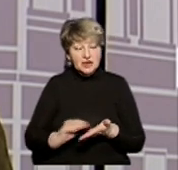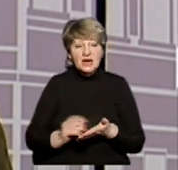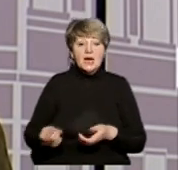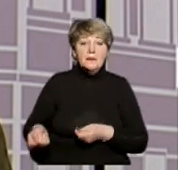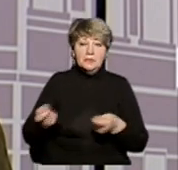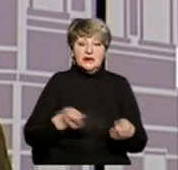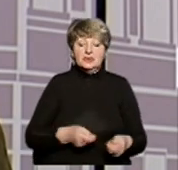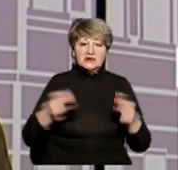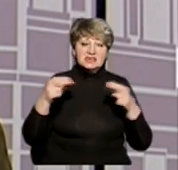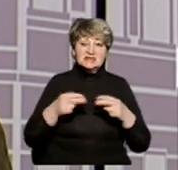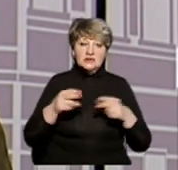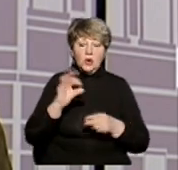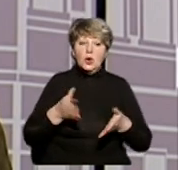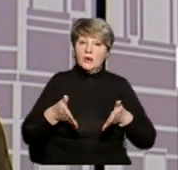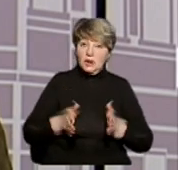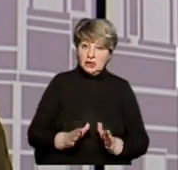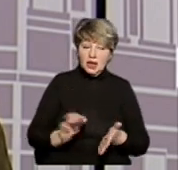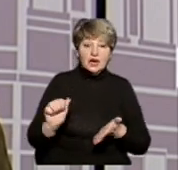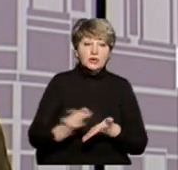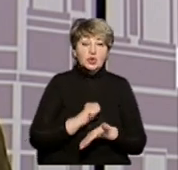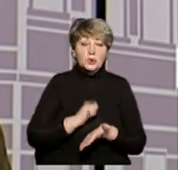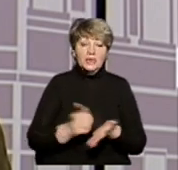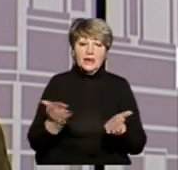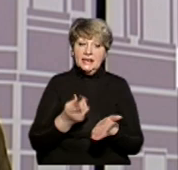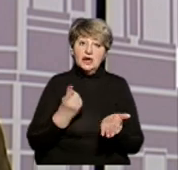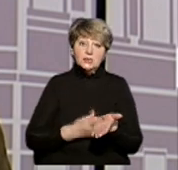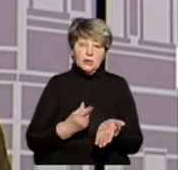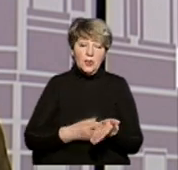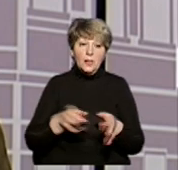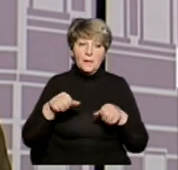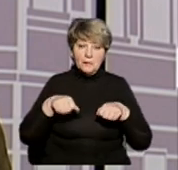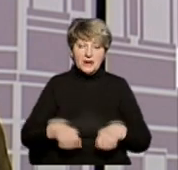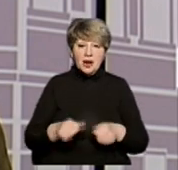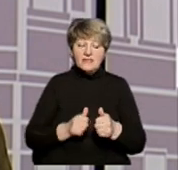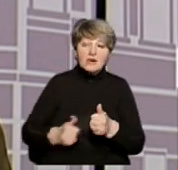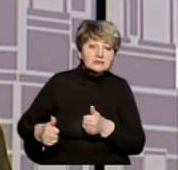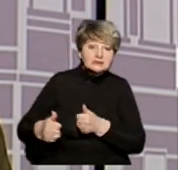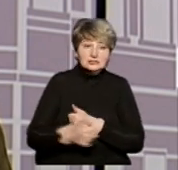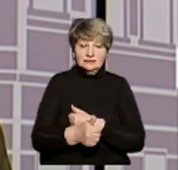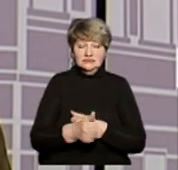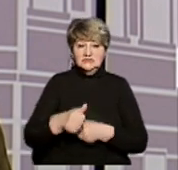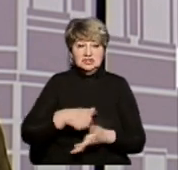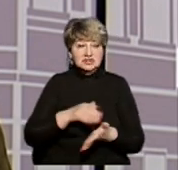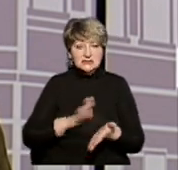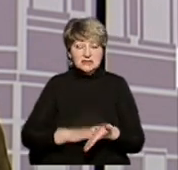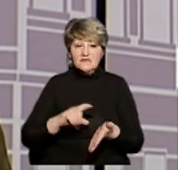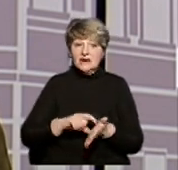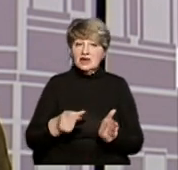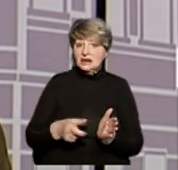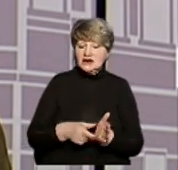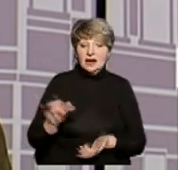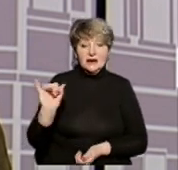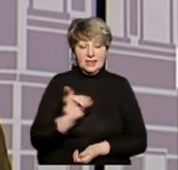пишуть заяву, приносять з собою копію свідоцтва про народження, документи, які підтверджують право першочергового зарахування в класи,